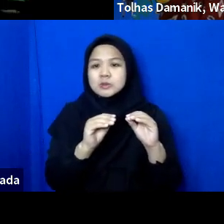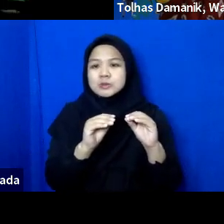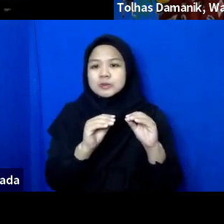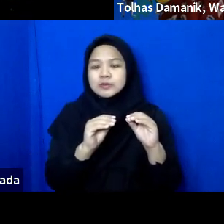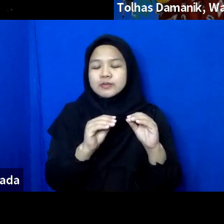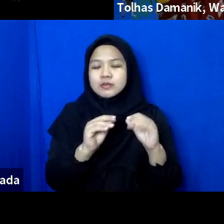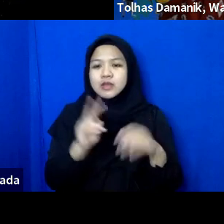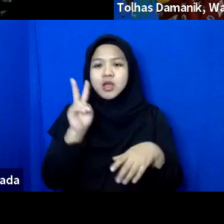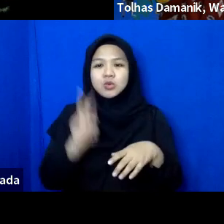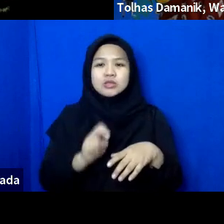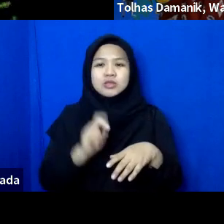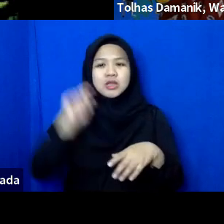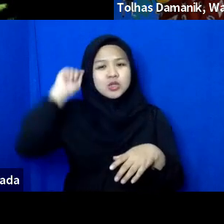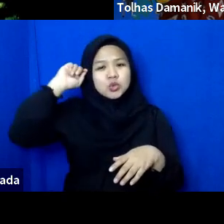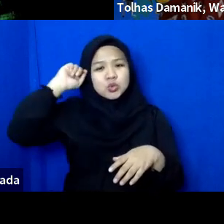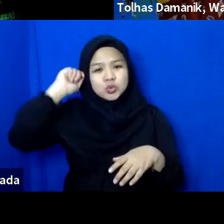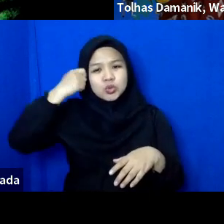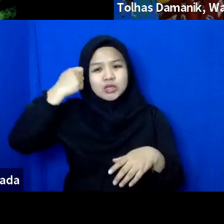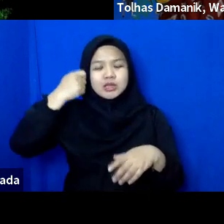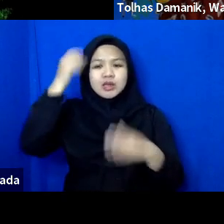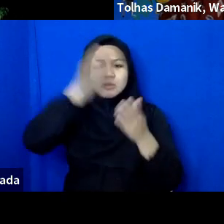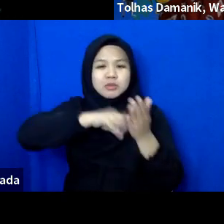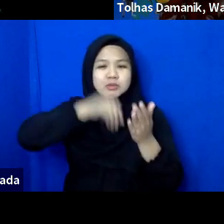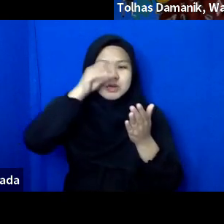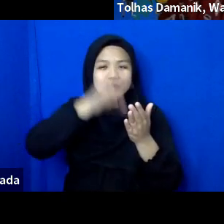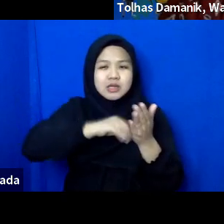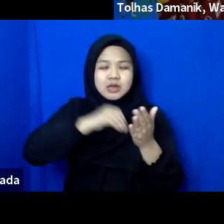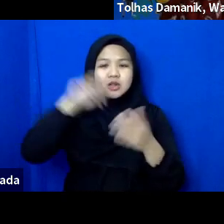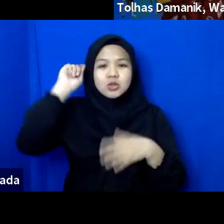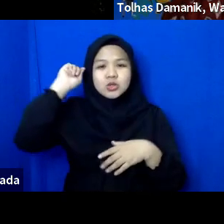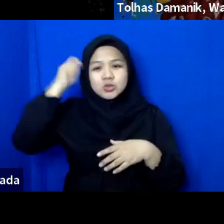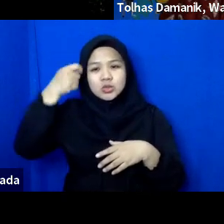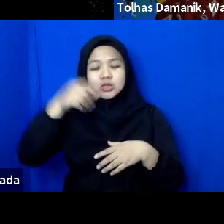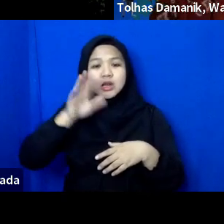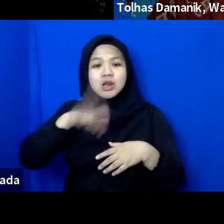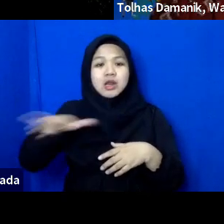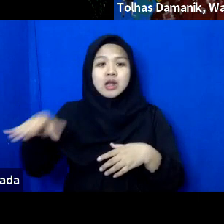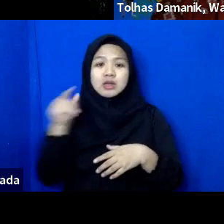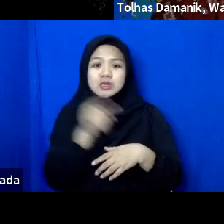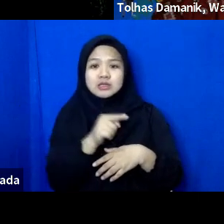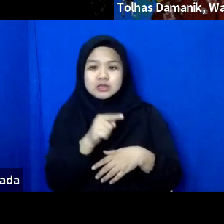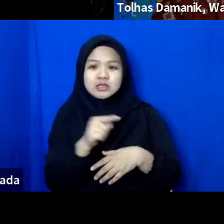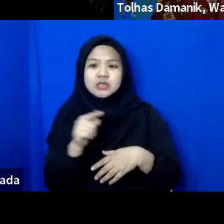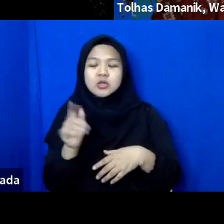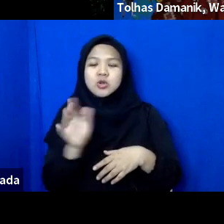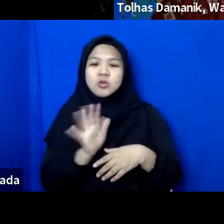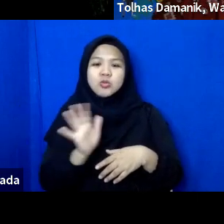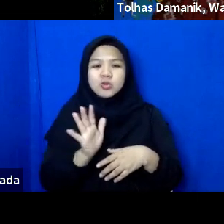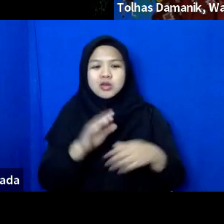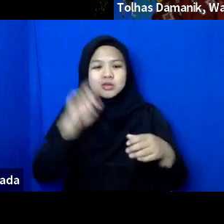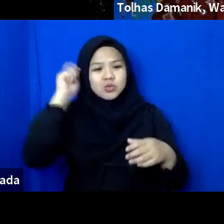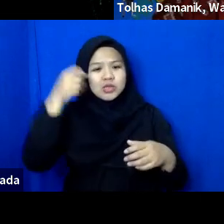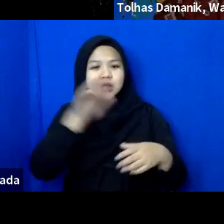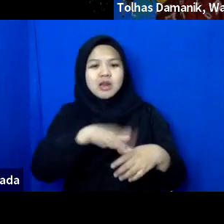seharunya kesulitan dalam pembelajaran kesulitan anak-anak ini bukan terletak pada anak